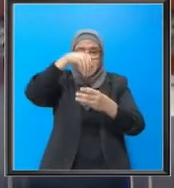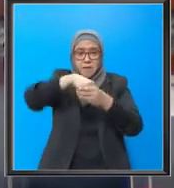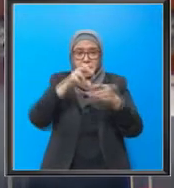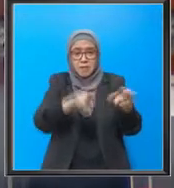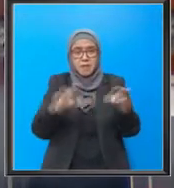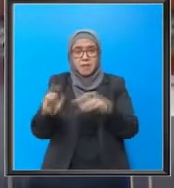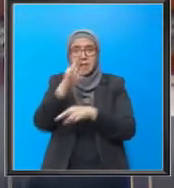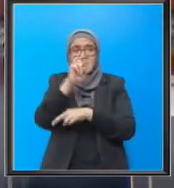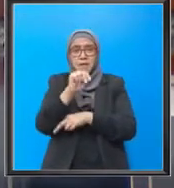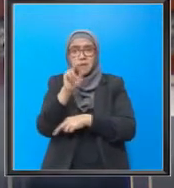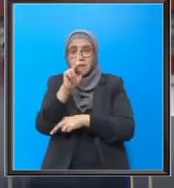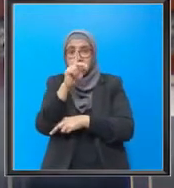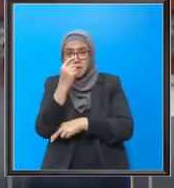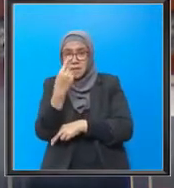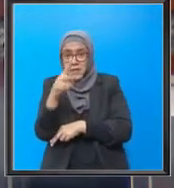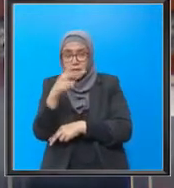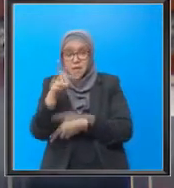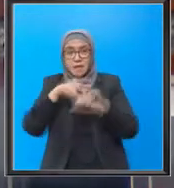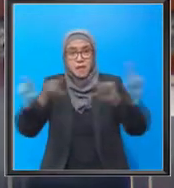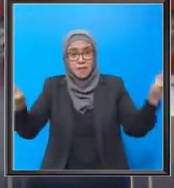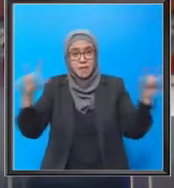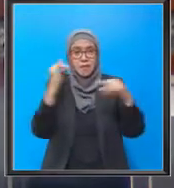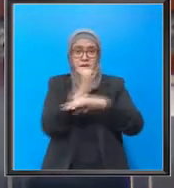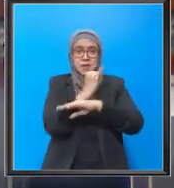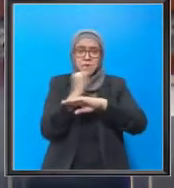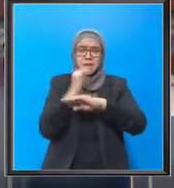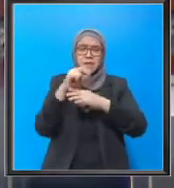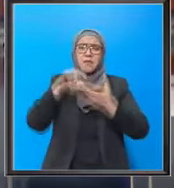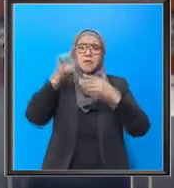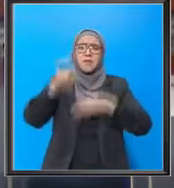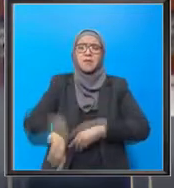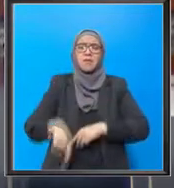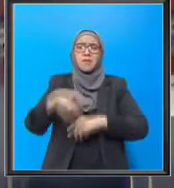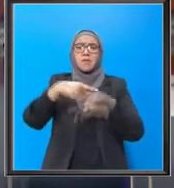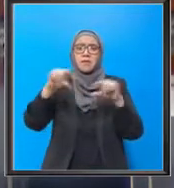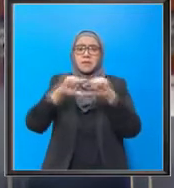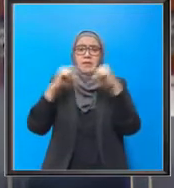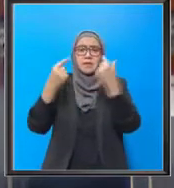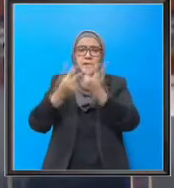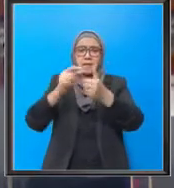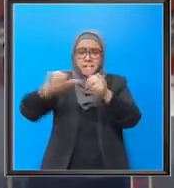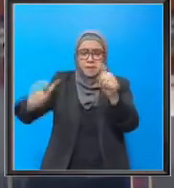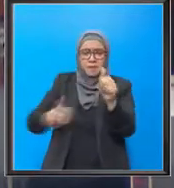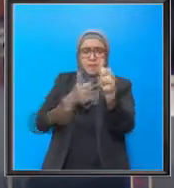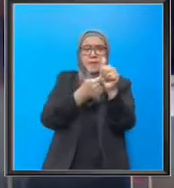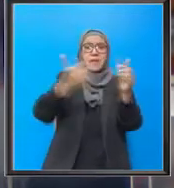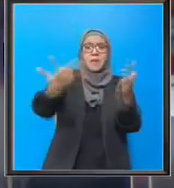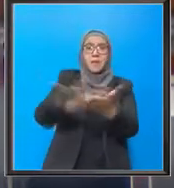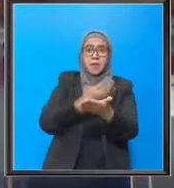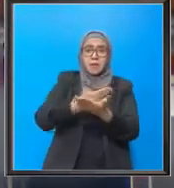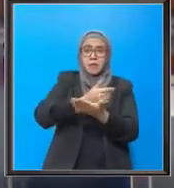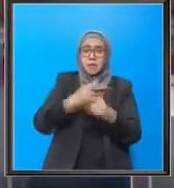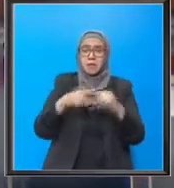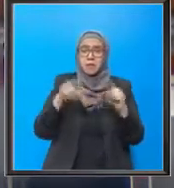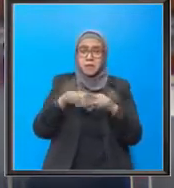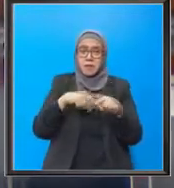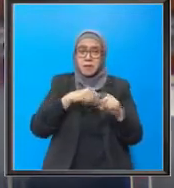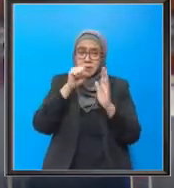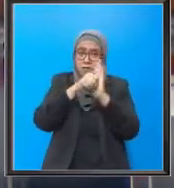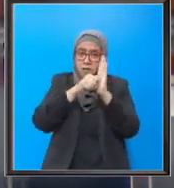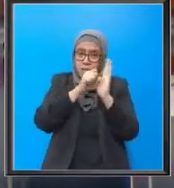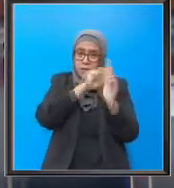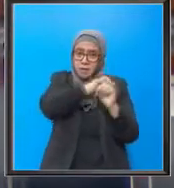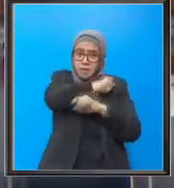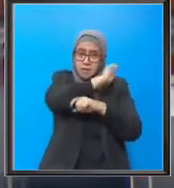ke-12 namun dasi tersebut juga memerlukan pelapis baru sumur tenaga merupakan perkara pokok yang perlu diberi perhatian